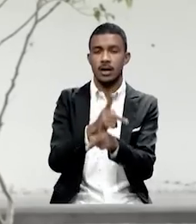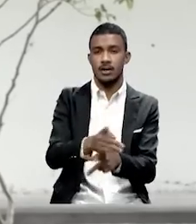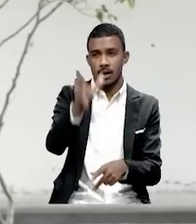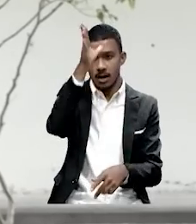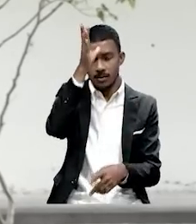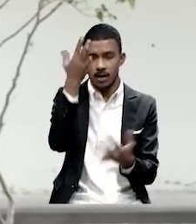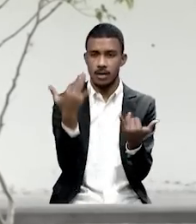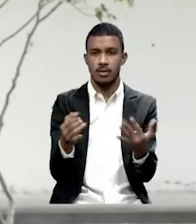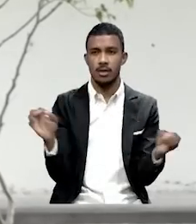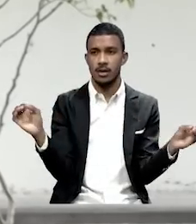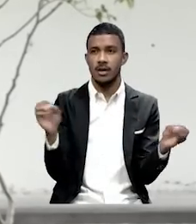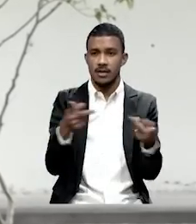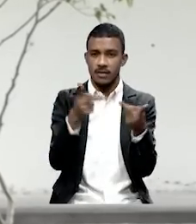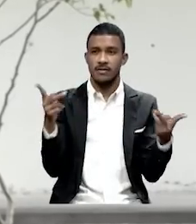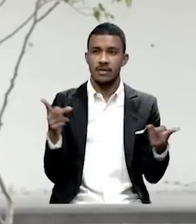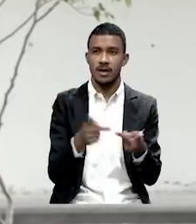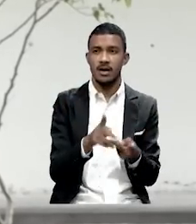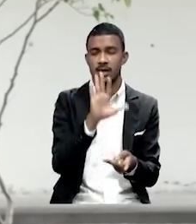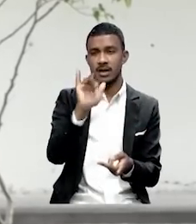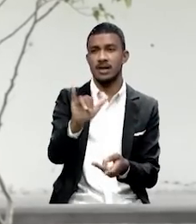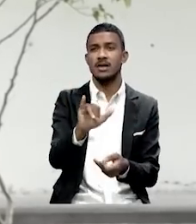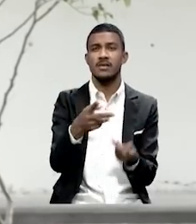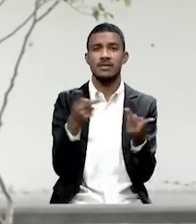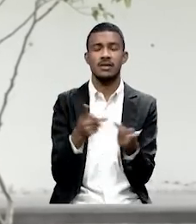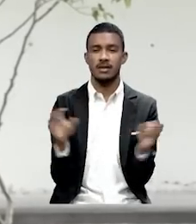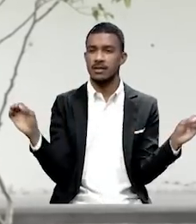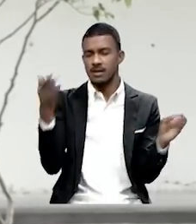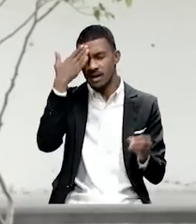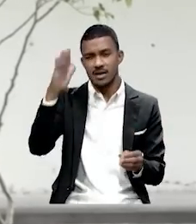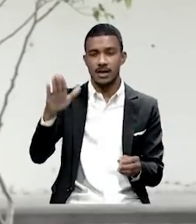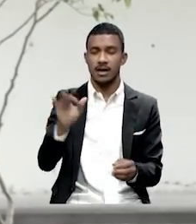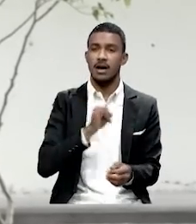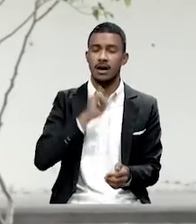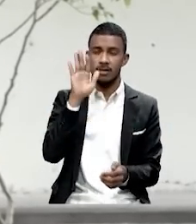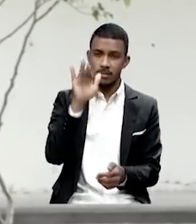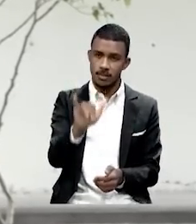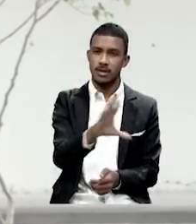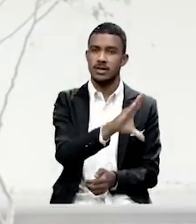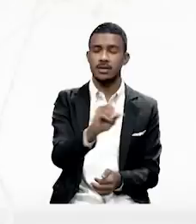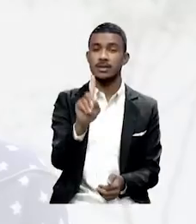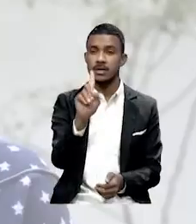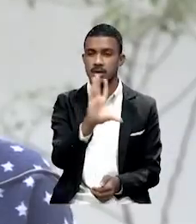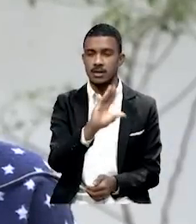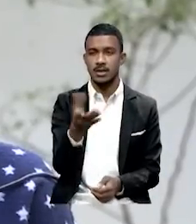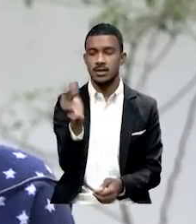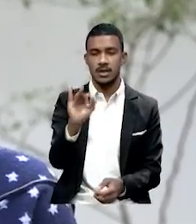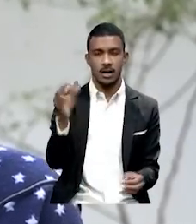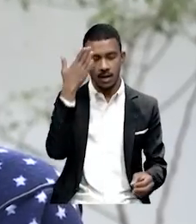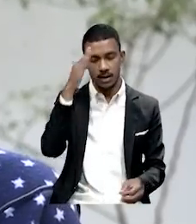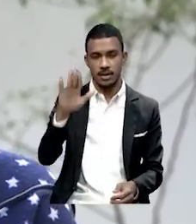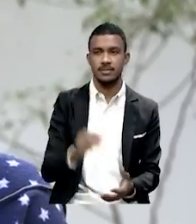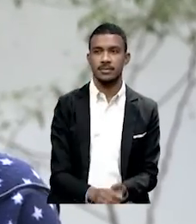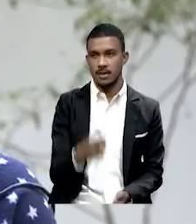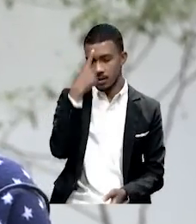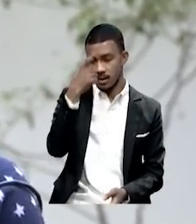tu aku orang mas fati ngah baik sama mas ni lah tene dah. Aku masa kini mas si lah tene tam tam